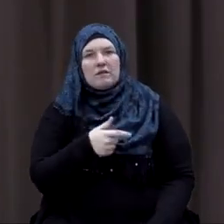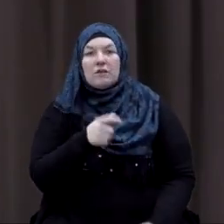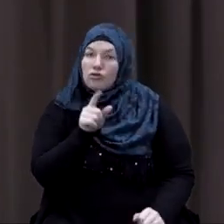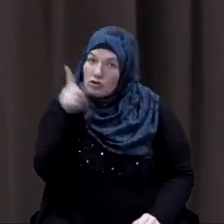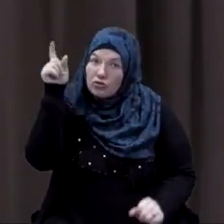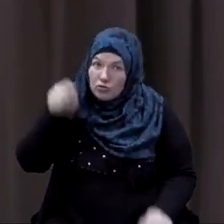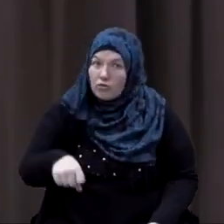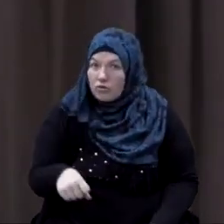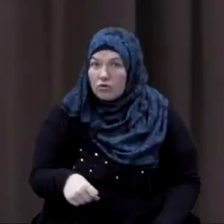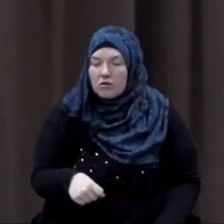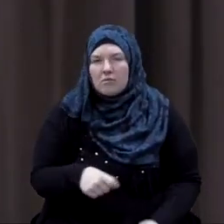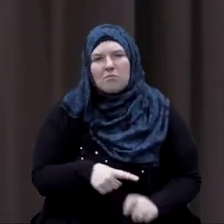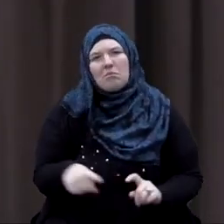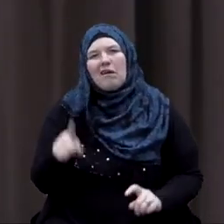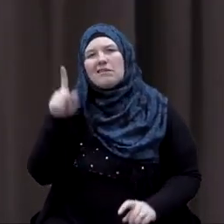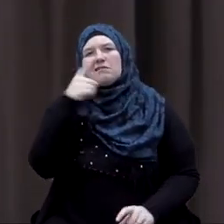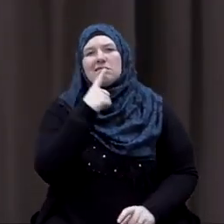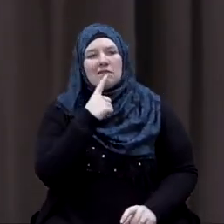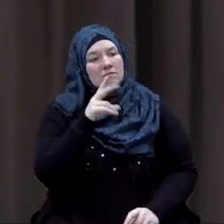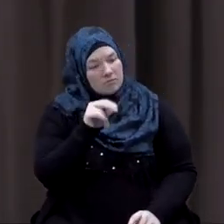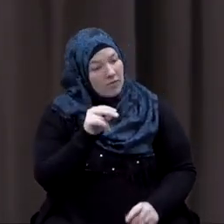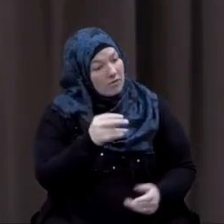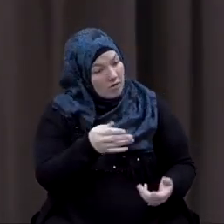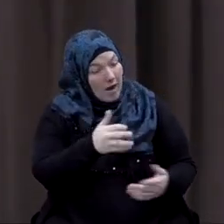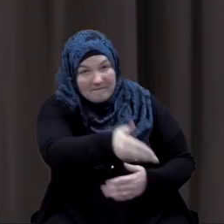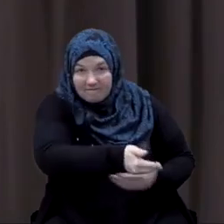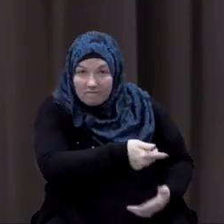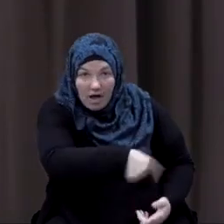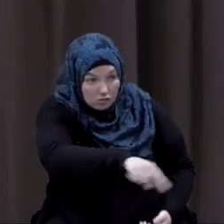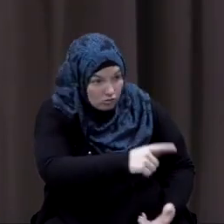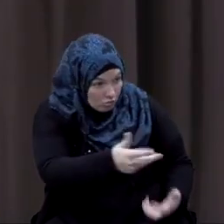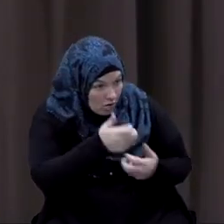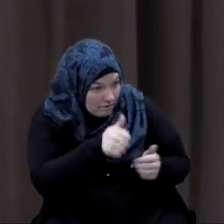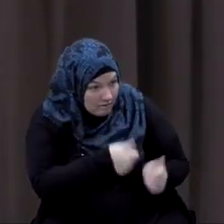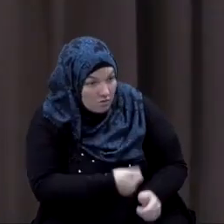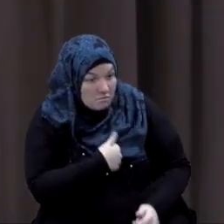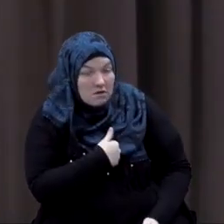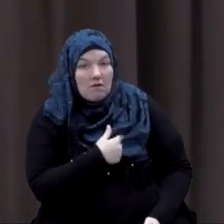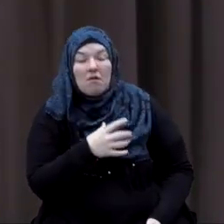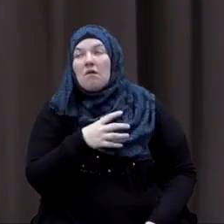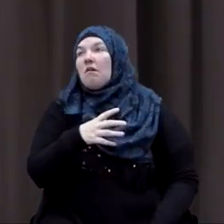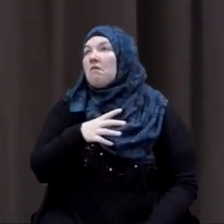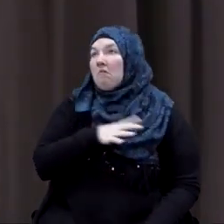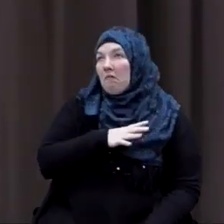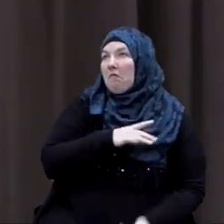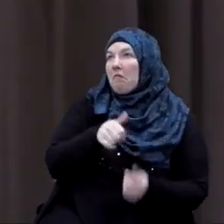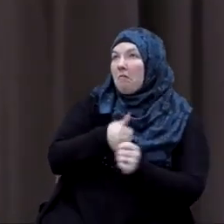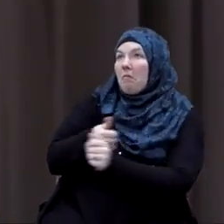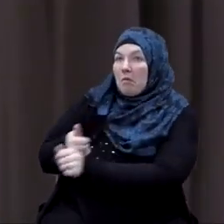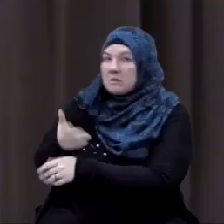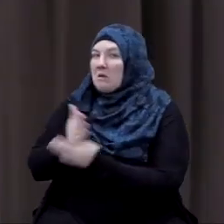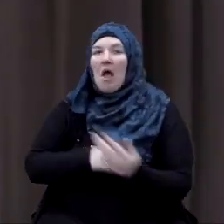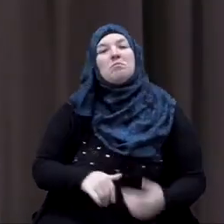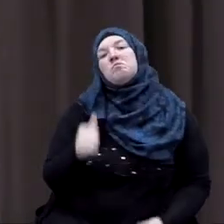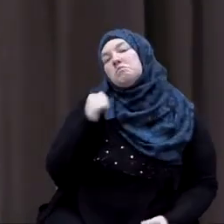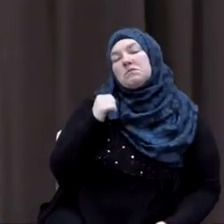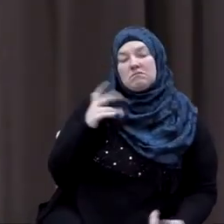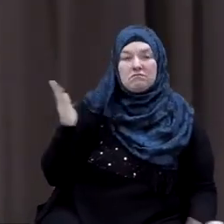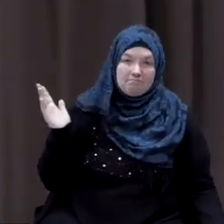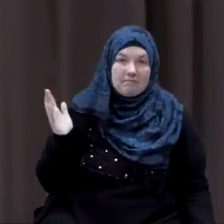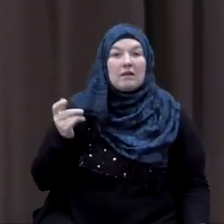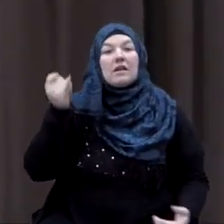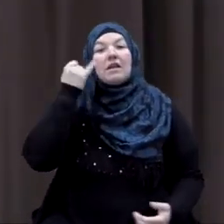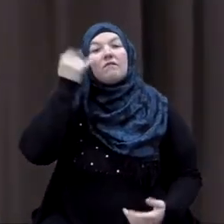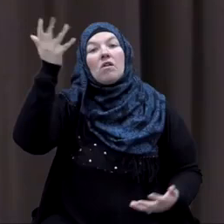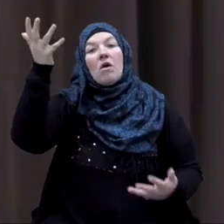ولو شاء ربك لآمن من في الأرض كلهم جميعا. If Allah had willed that all people on